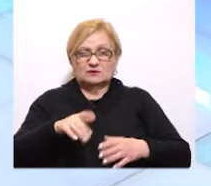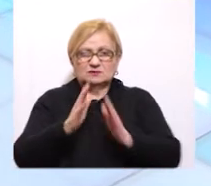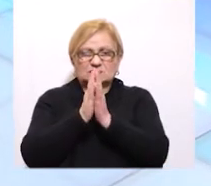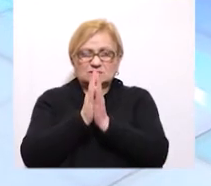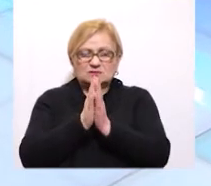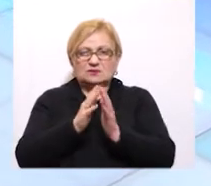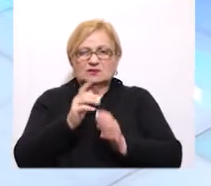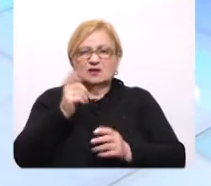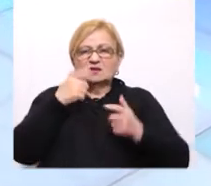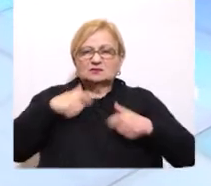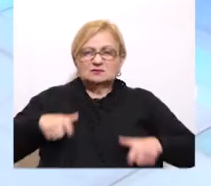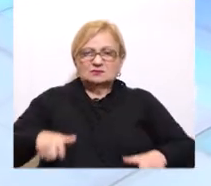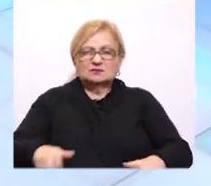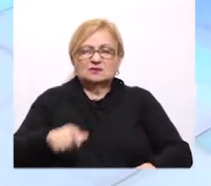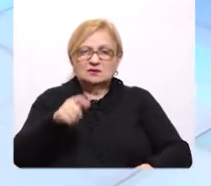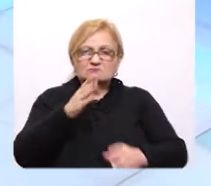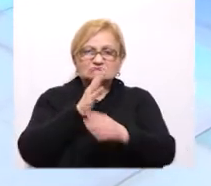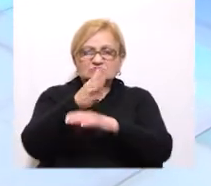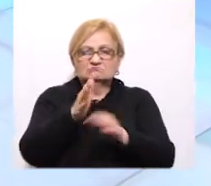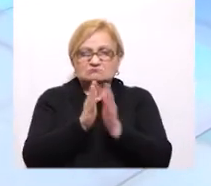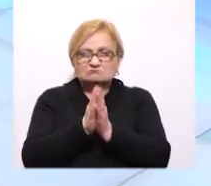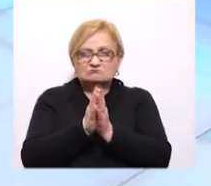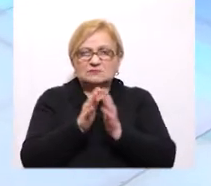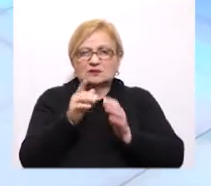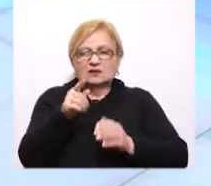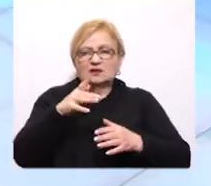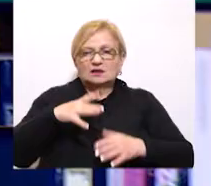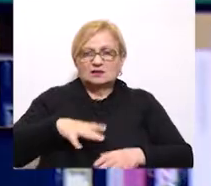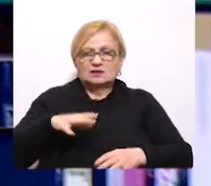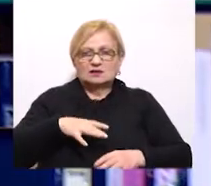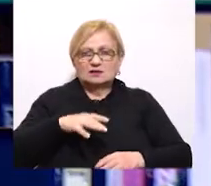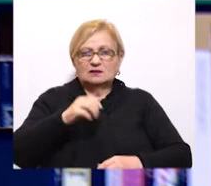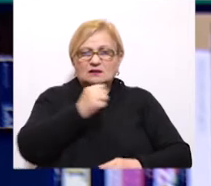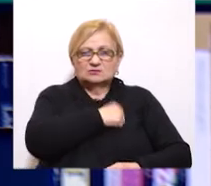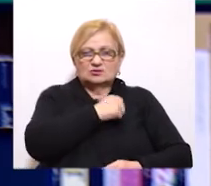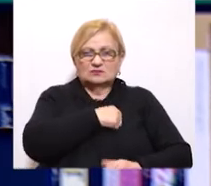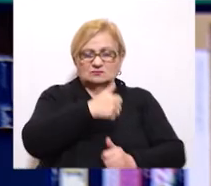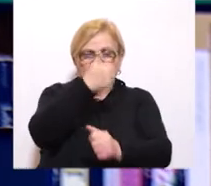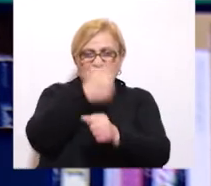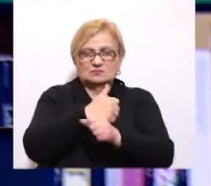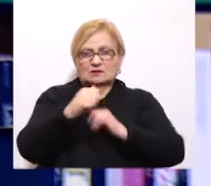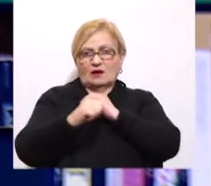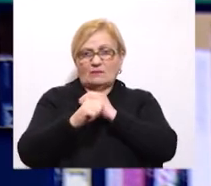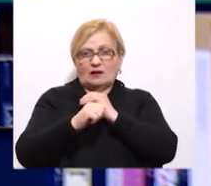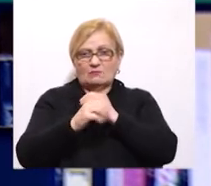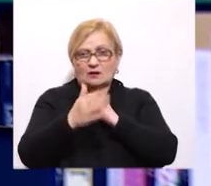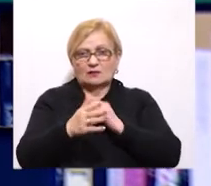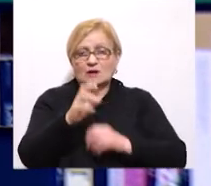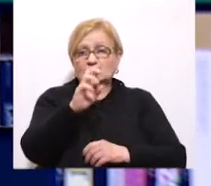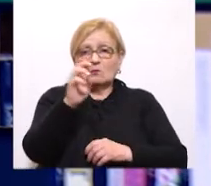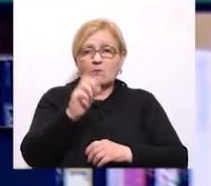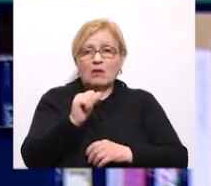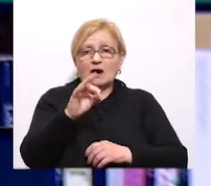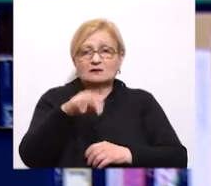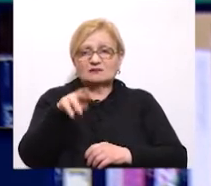სახელოვან სარდალ თორნიკე ერისთავთან, რომ ის ქართველთა ჯარს ჩაუდგეს სათავეში და ბარდას